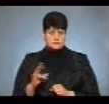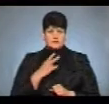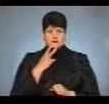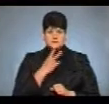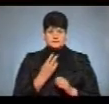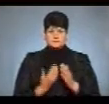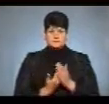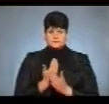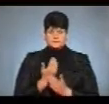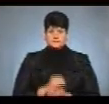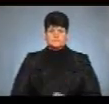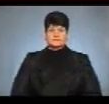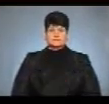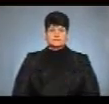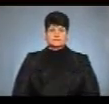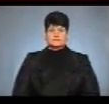випуску.